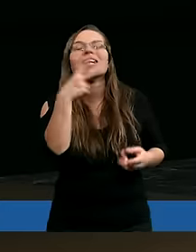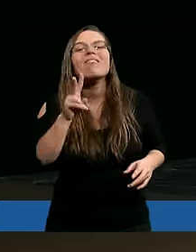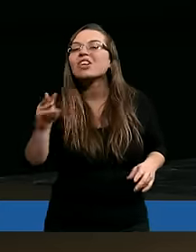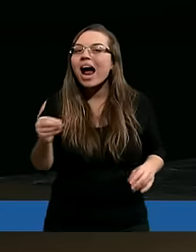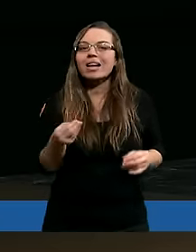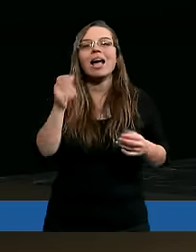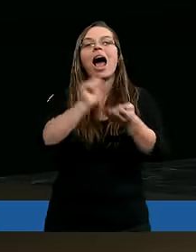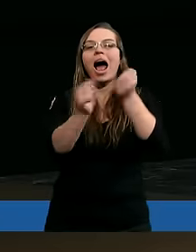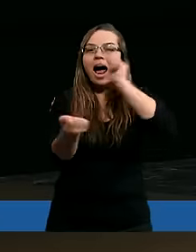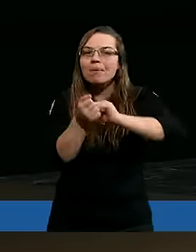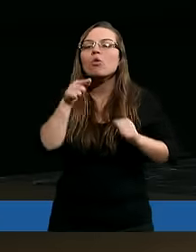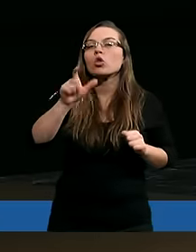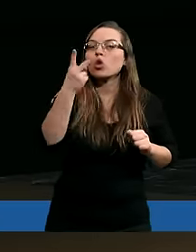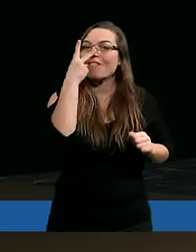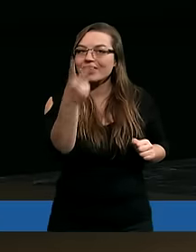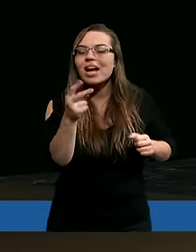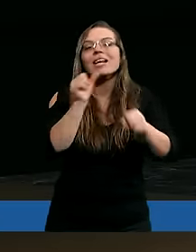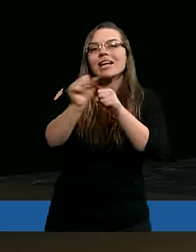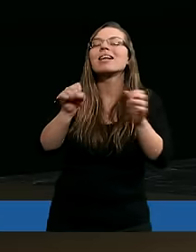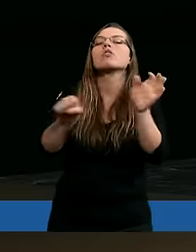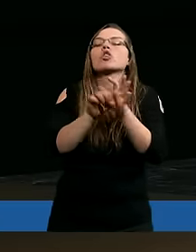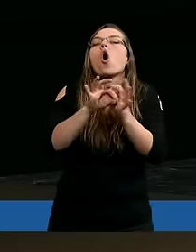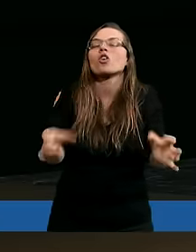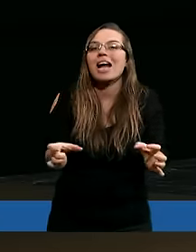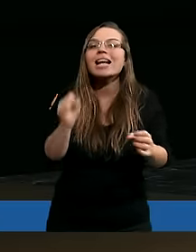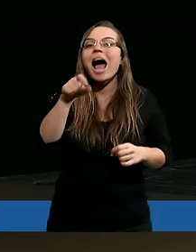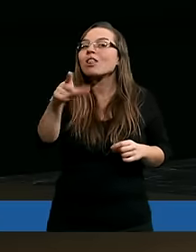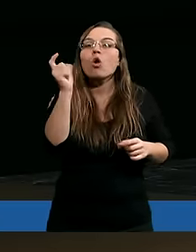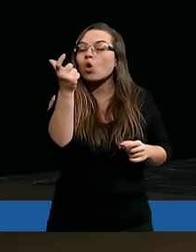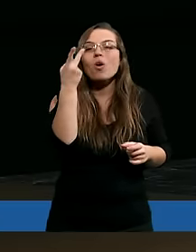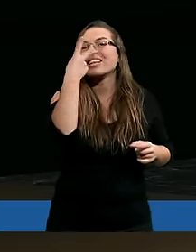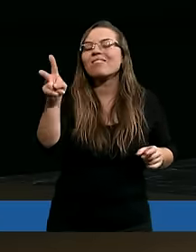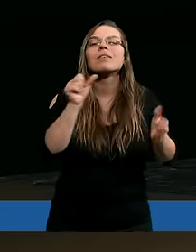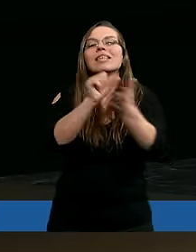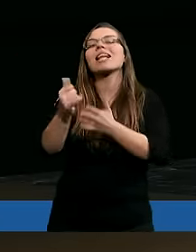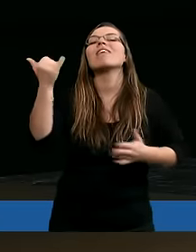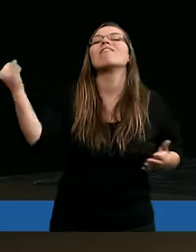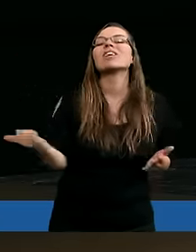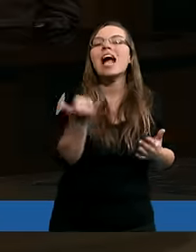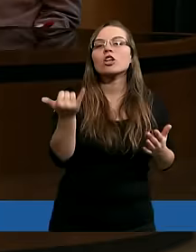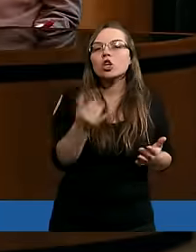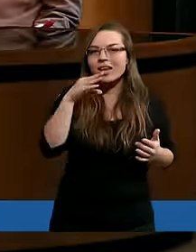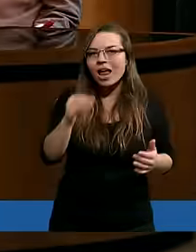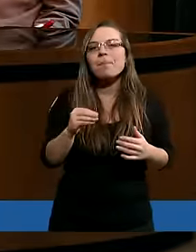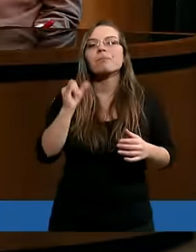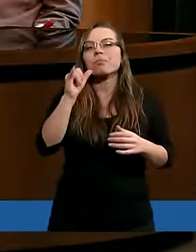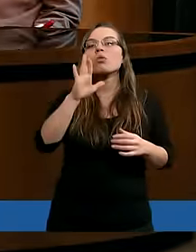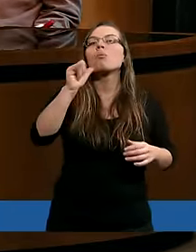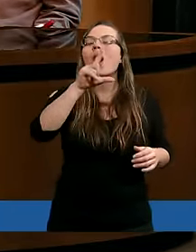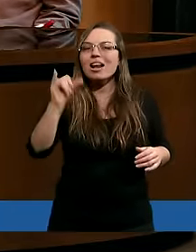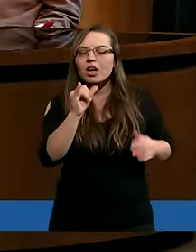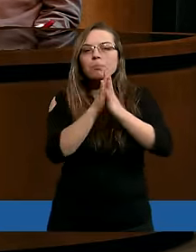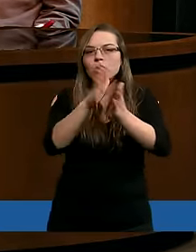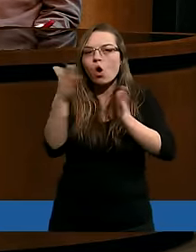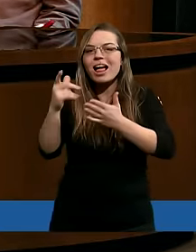niewidzialne. Albowiem to, co widzialne, jest doczesne, a to, co niewidzialne, jest wieczne. I Błażej, proszę